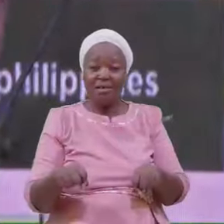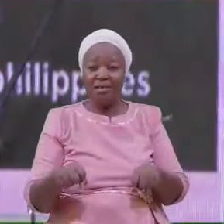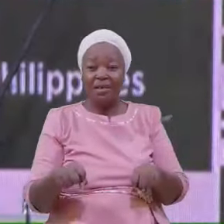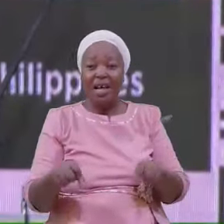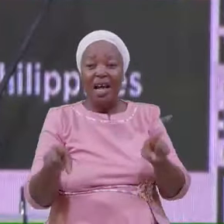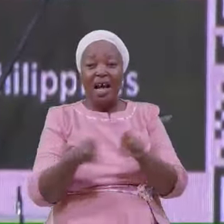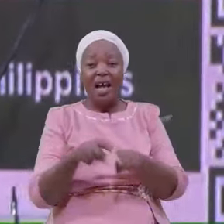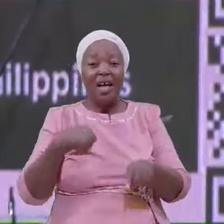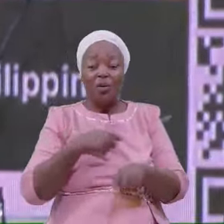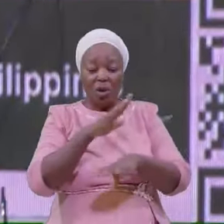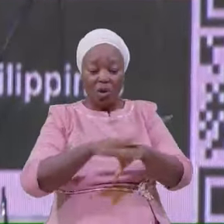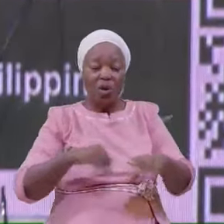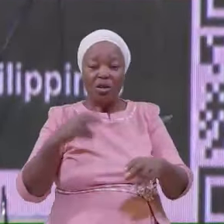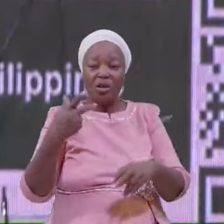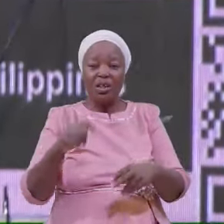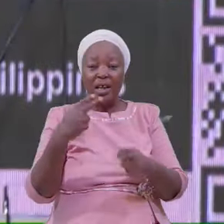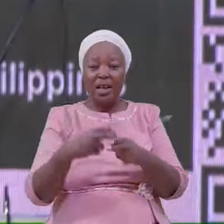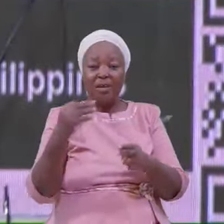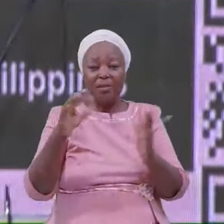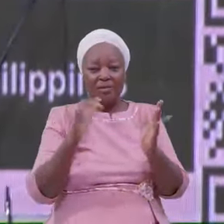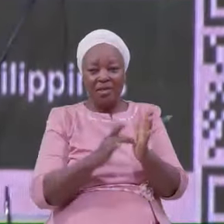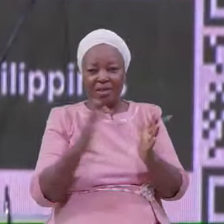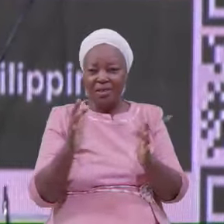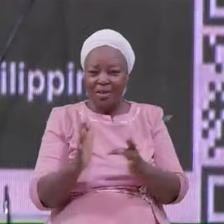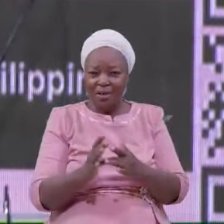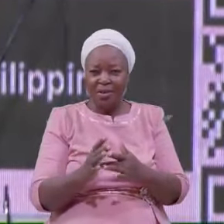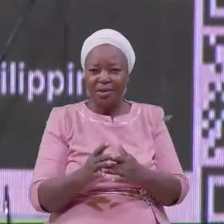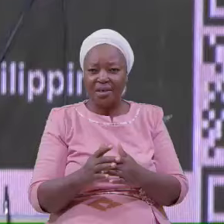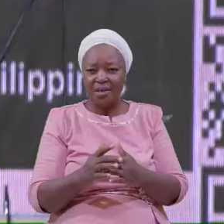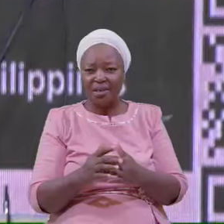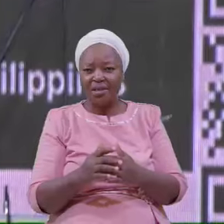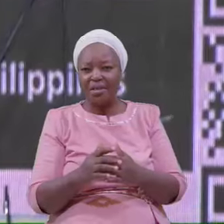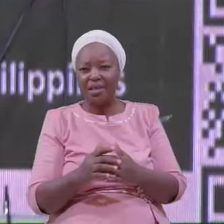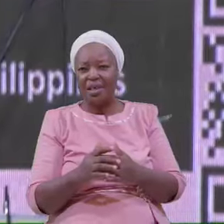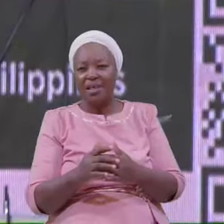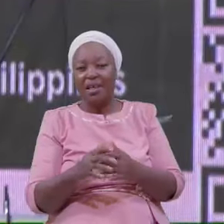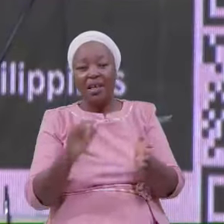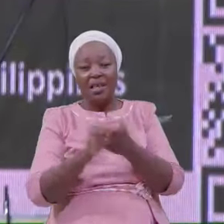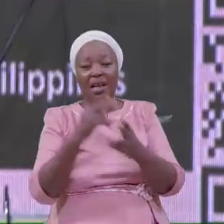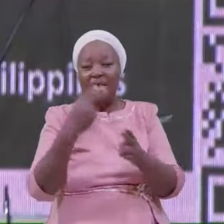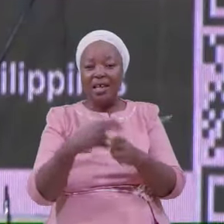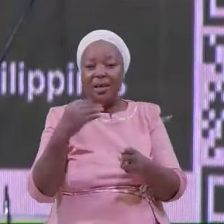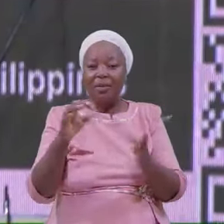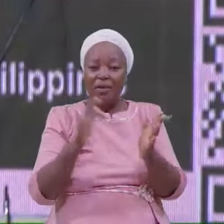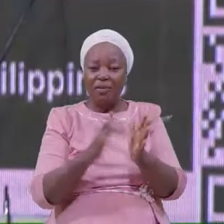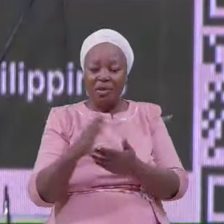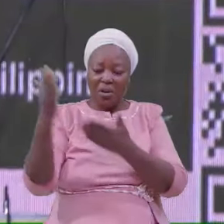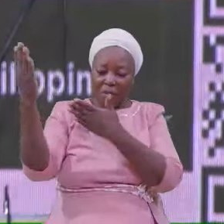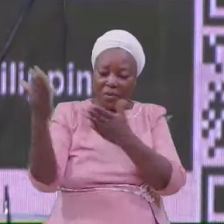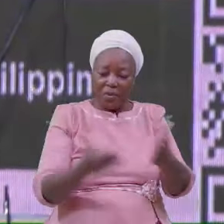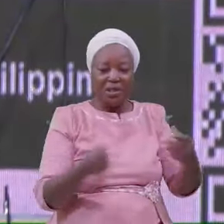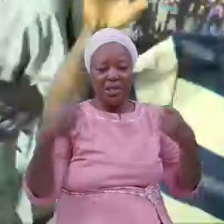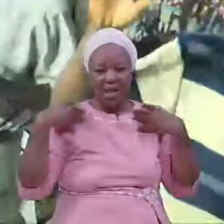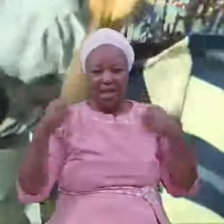of Jesus. Sa ating pagsambit ng pangalan ng Panginoong Jesus Kristo. The name of Jesus brings healing to you.